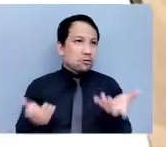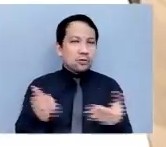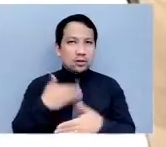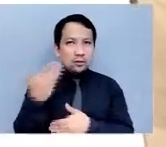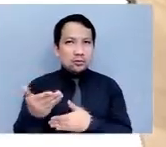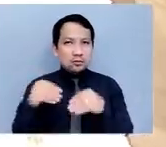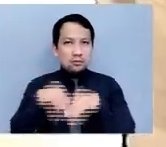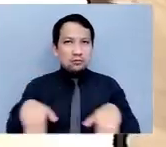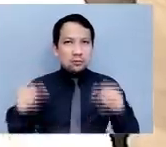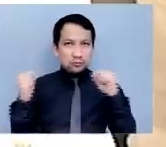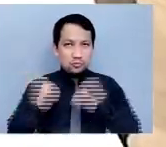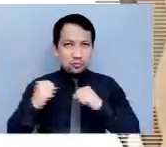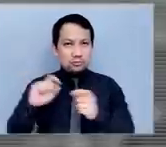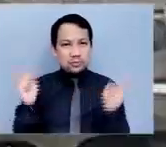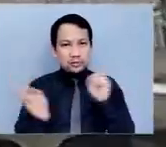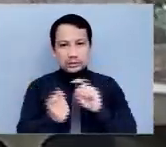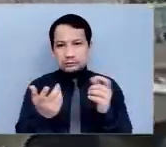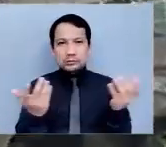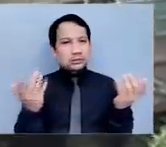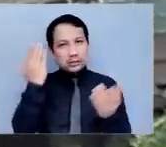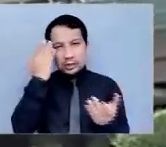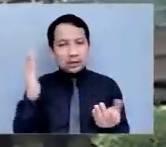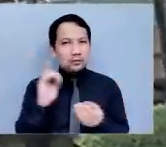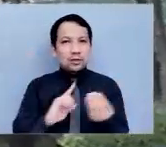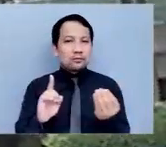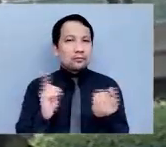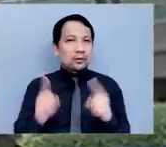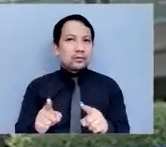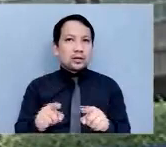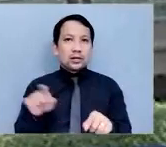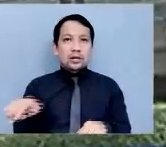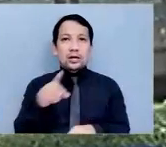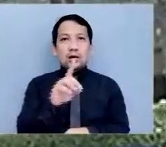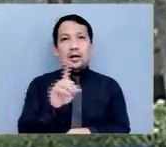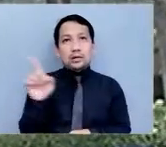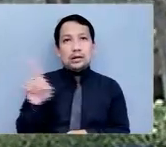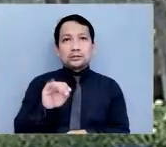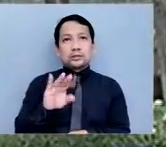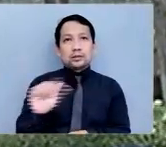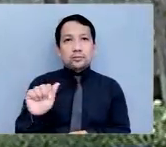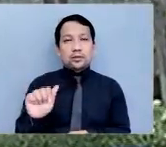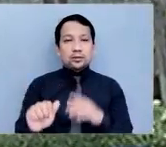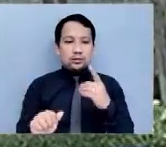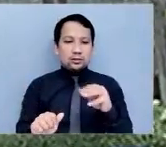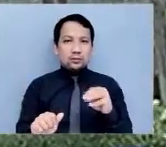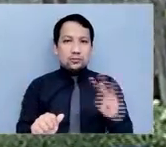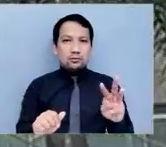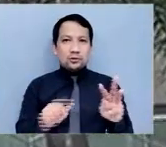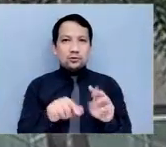road, magbago ang sitwasyon. Hindi naman tumitigil ang Department of Foreign Affairs at Department of Migrant Workers